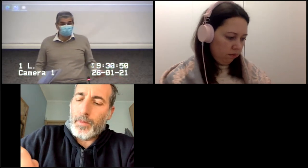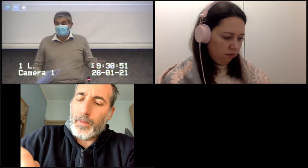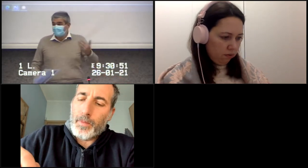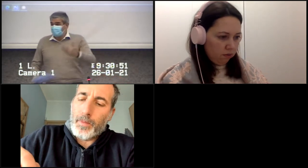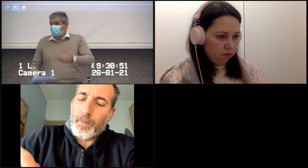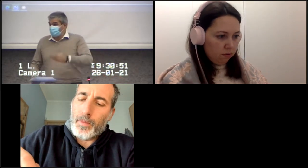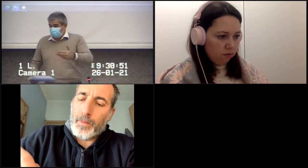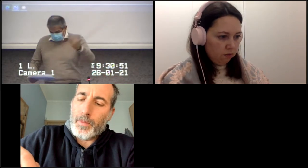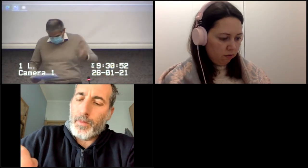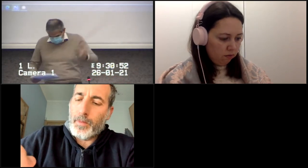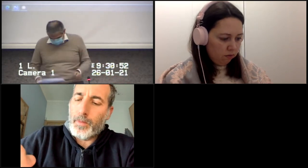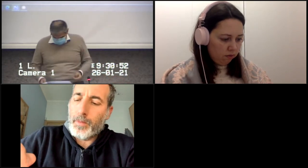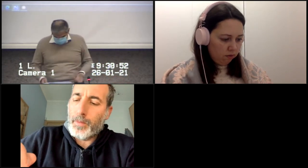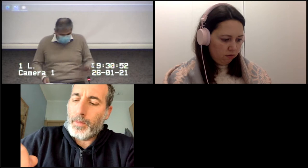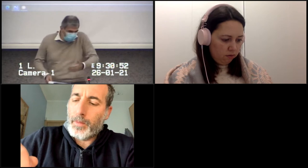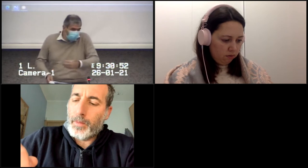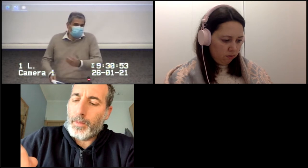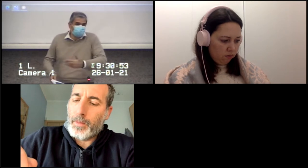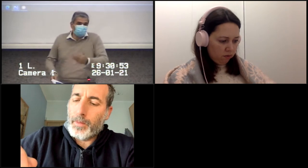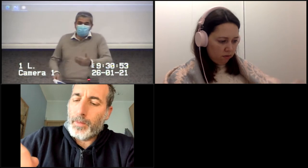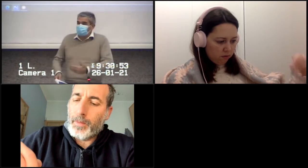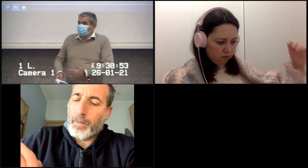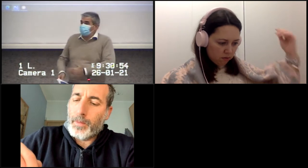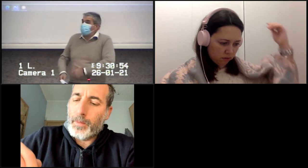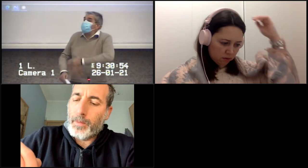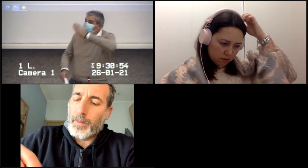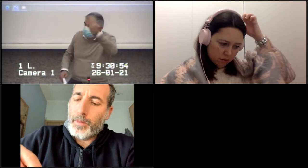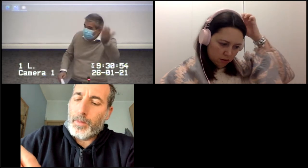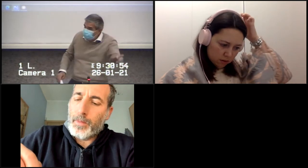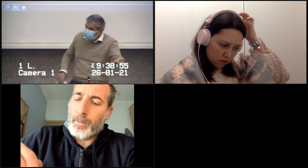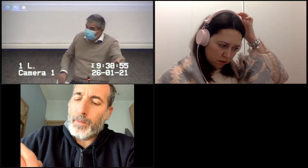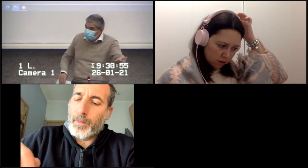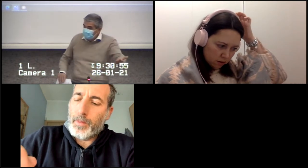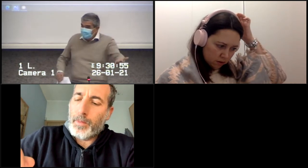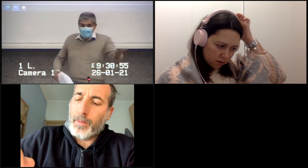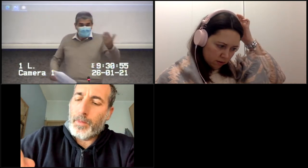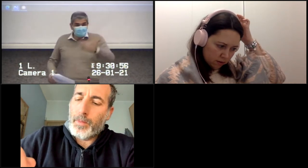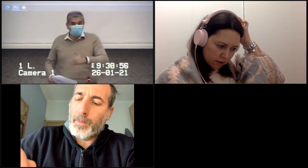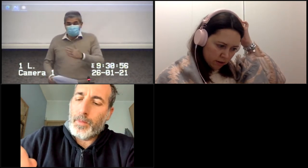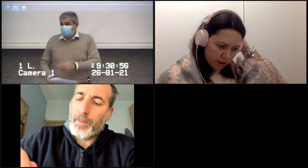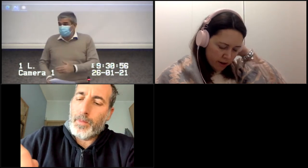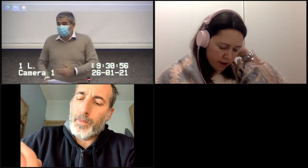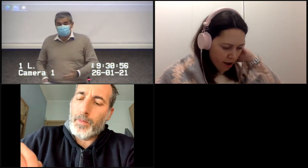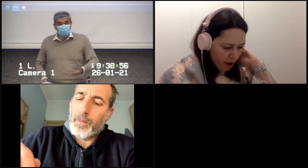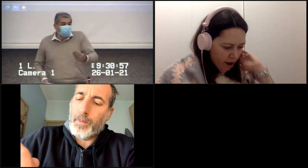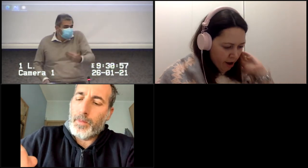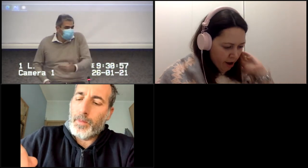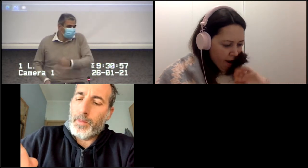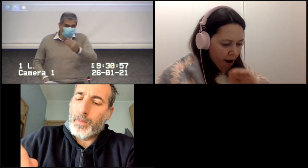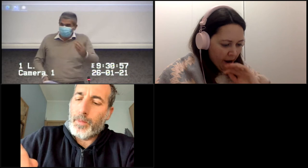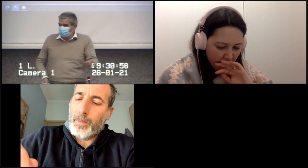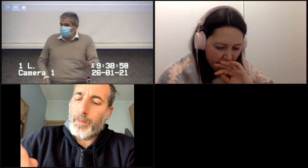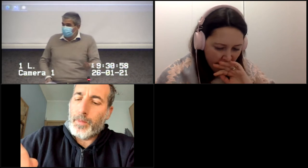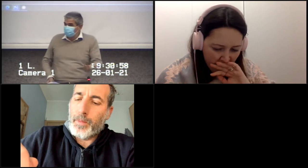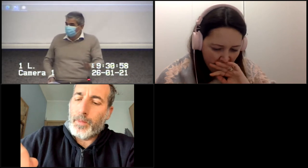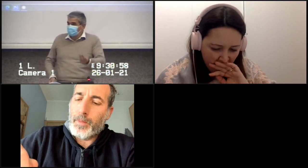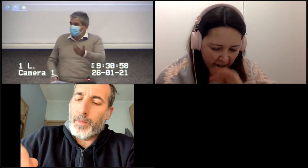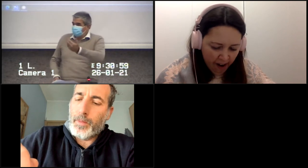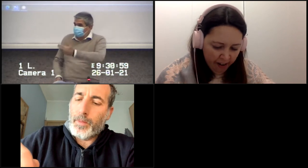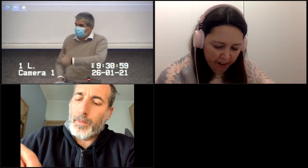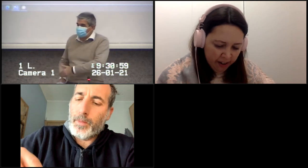vetustà, con questi correttivi. E allora la legge prevede la possibilità di questa scontistica, lasciando come